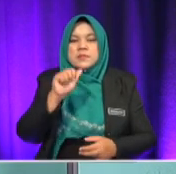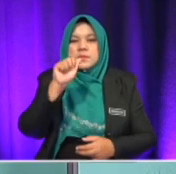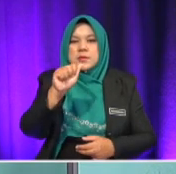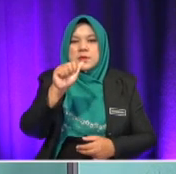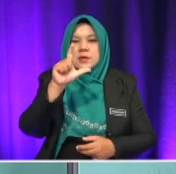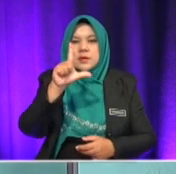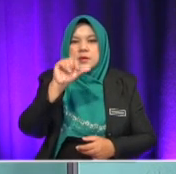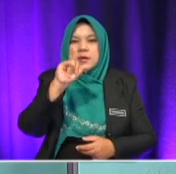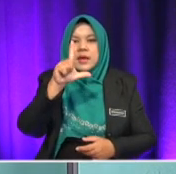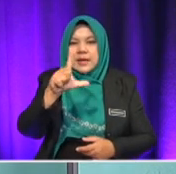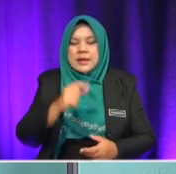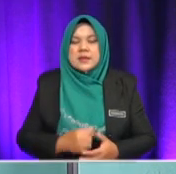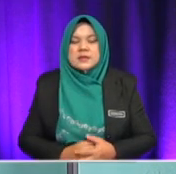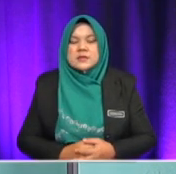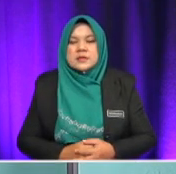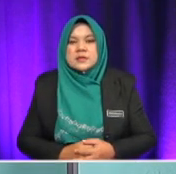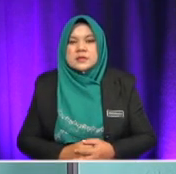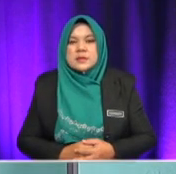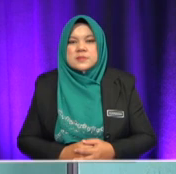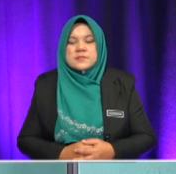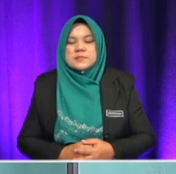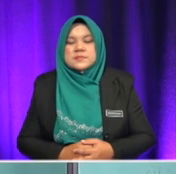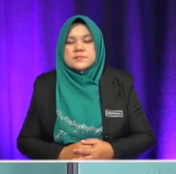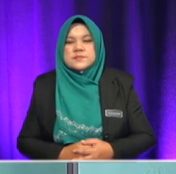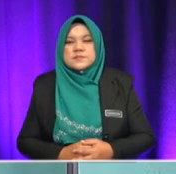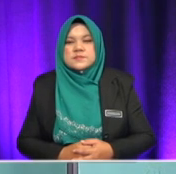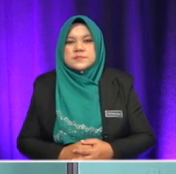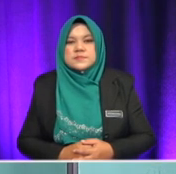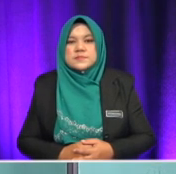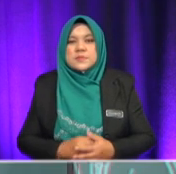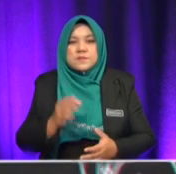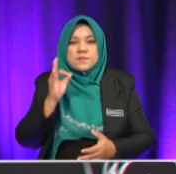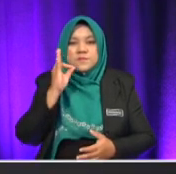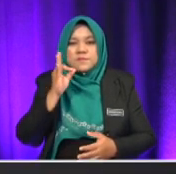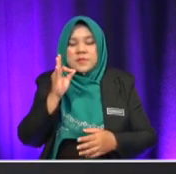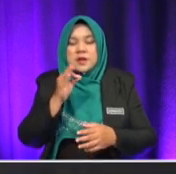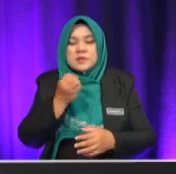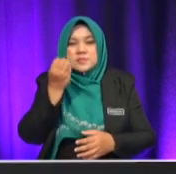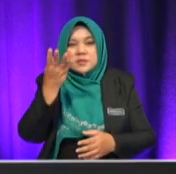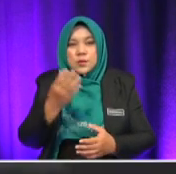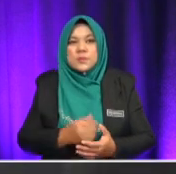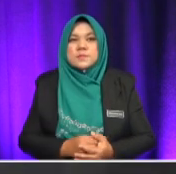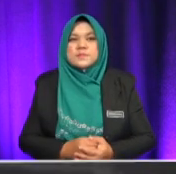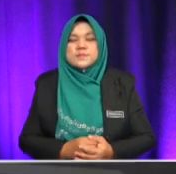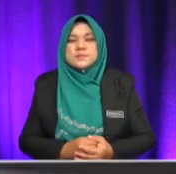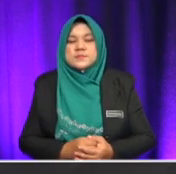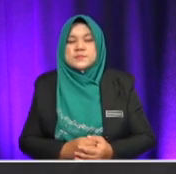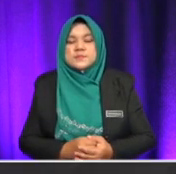Hah Farah coba semua parah parah coba-coba parah